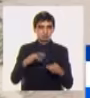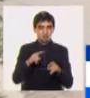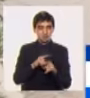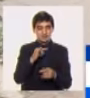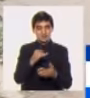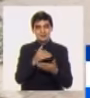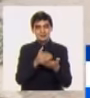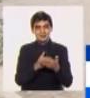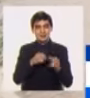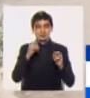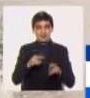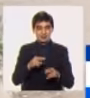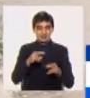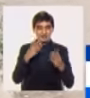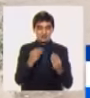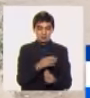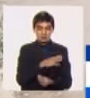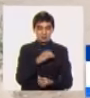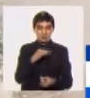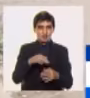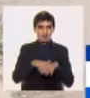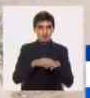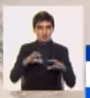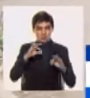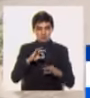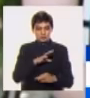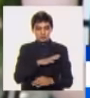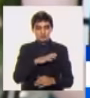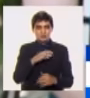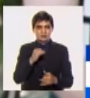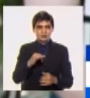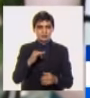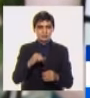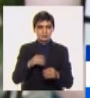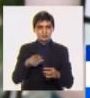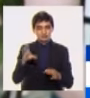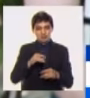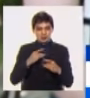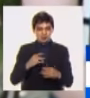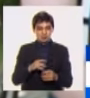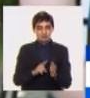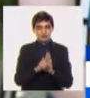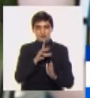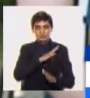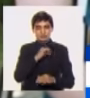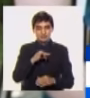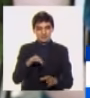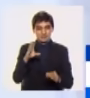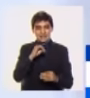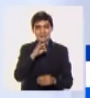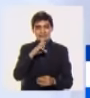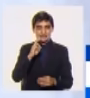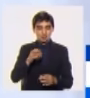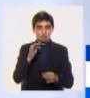четным или нечетным дням а напряжение было таким сильным что грозило взрывом активисты уже готовились диск